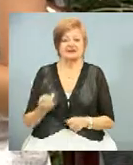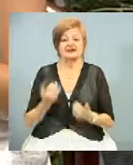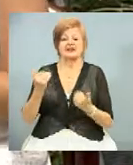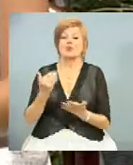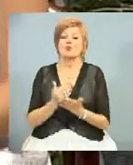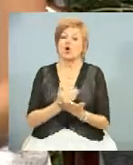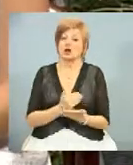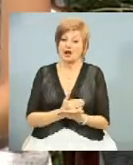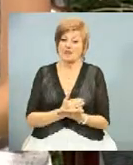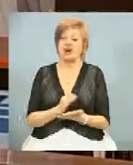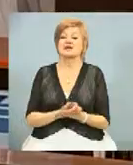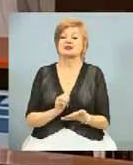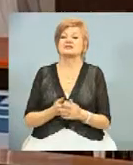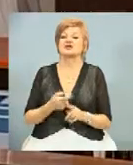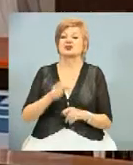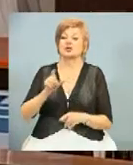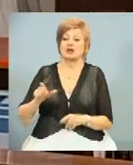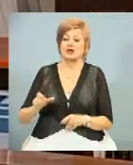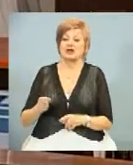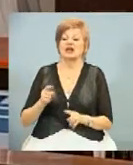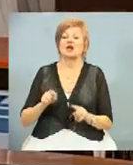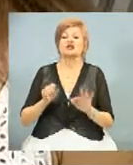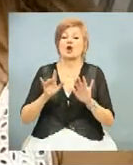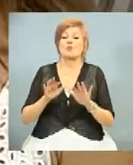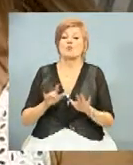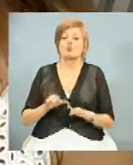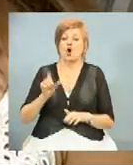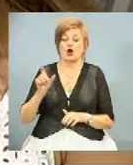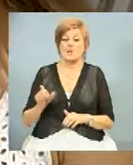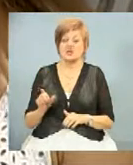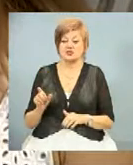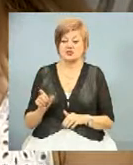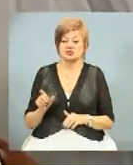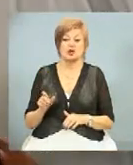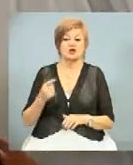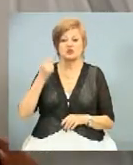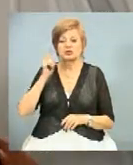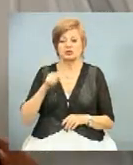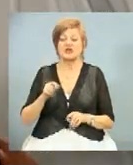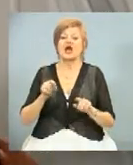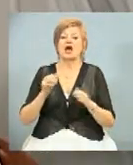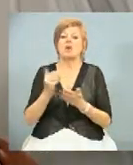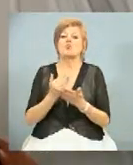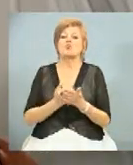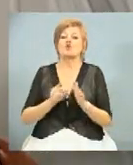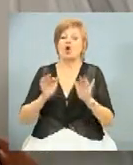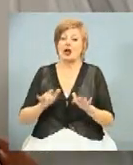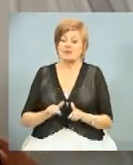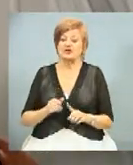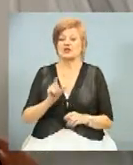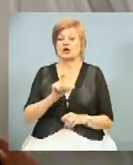програми. Як називають цих людей? Це програмісти. Так, що тобі відомо про них? Програмісти – це люди,